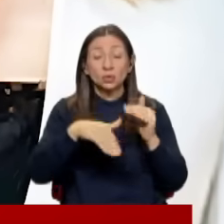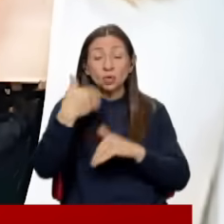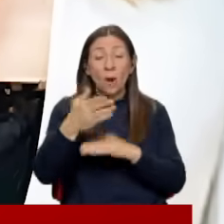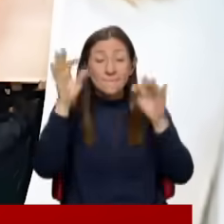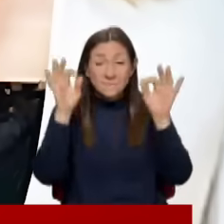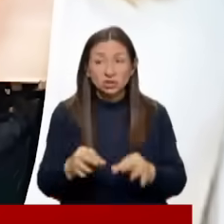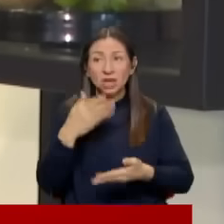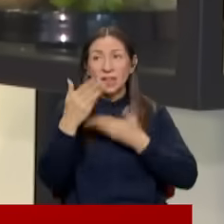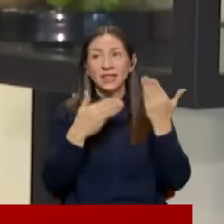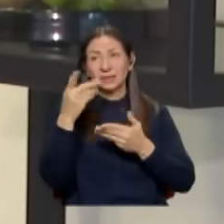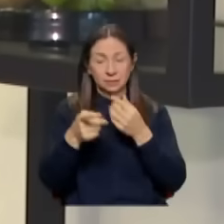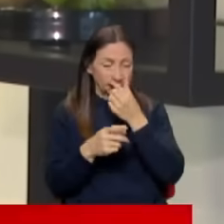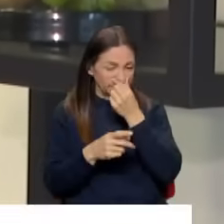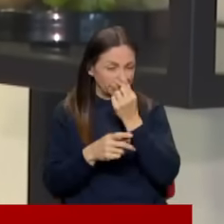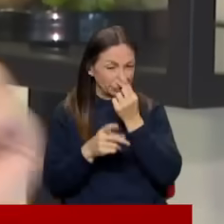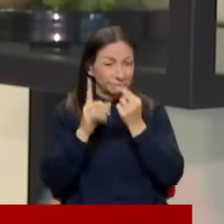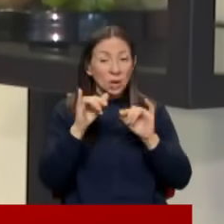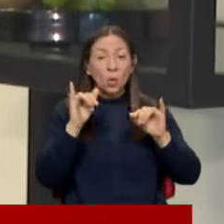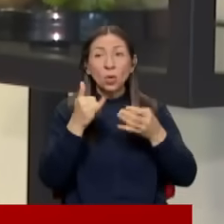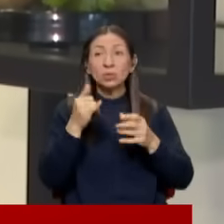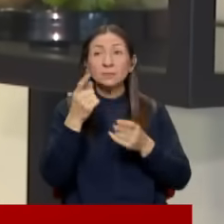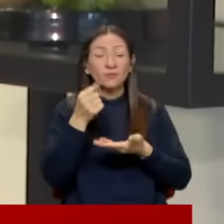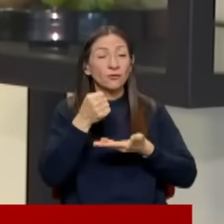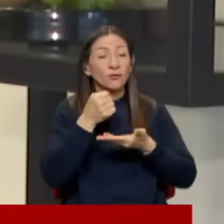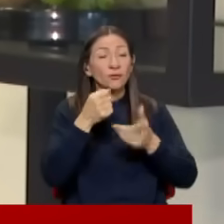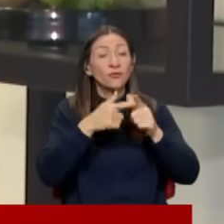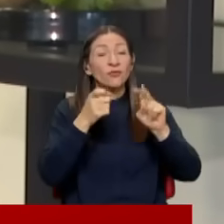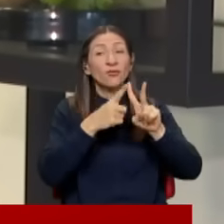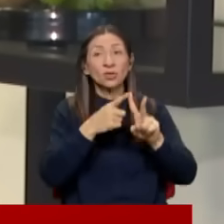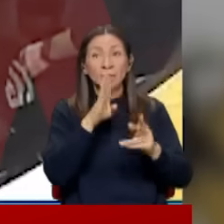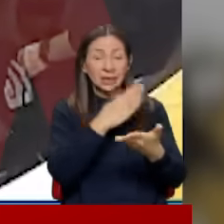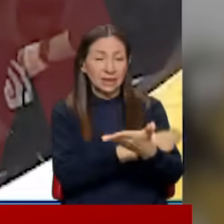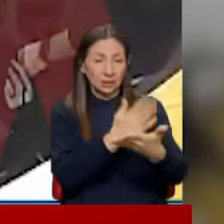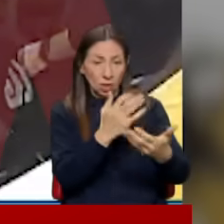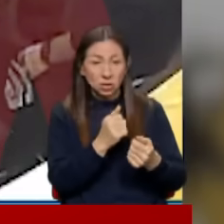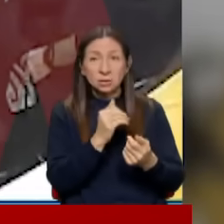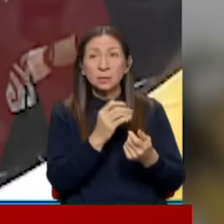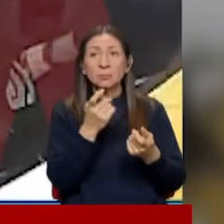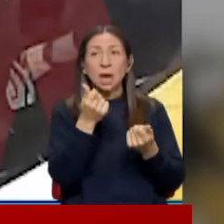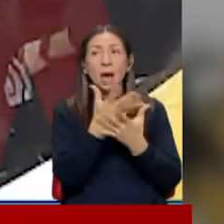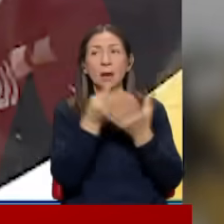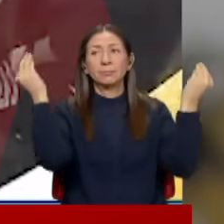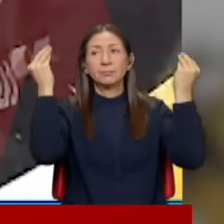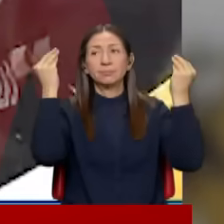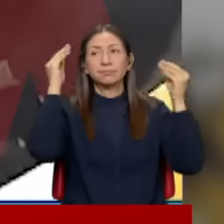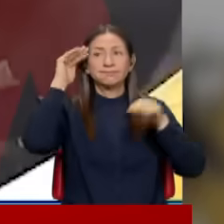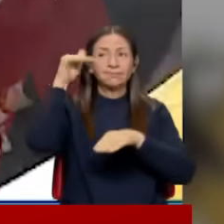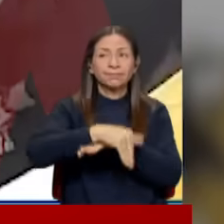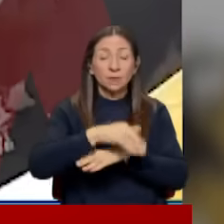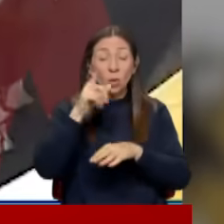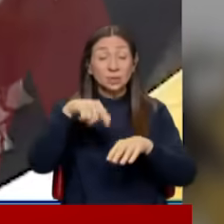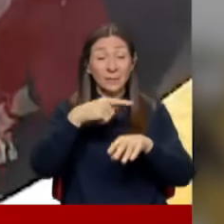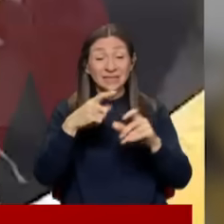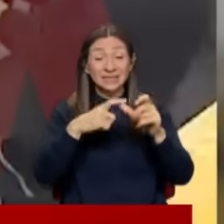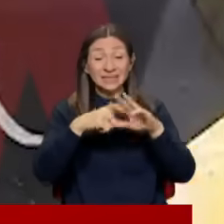sonra başladığını anlattı. Spekülatif bir yatırım fonundan kağıt alıyor ve tamamen para yok oluyor. O günlerde